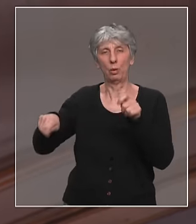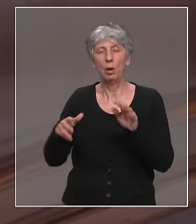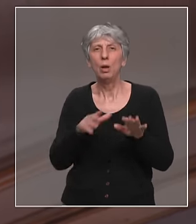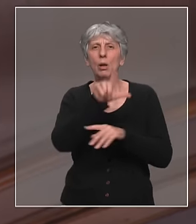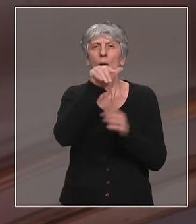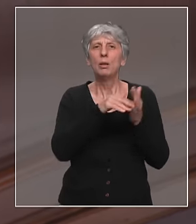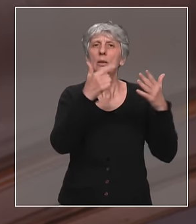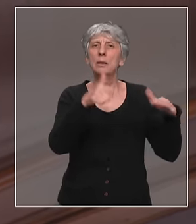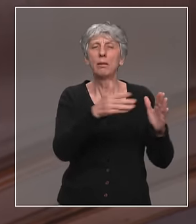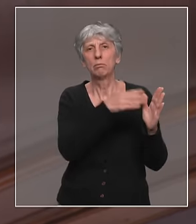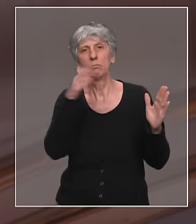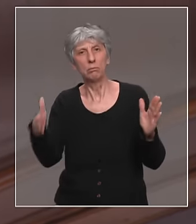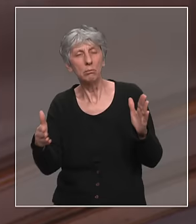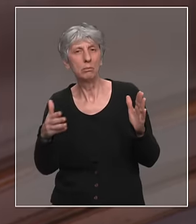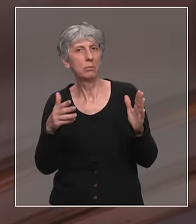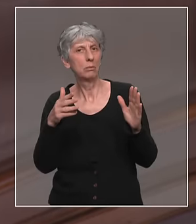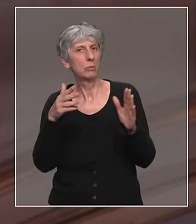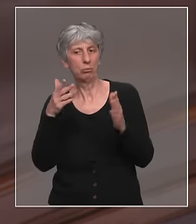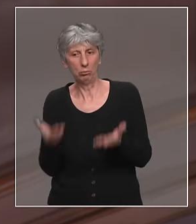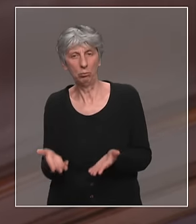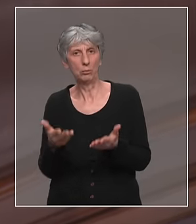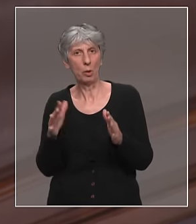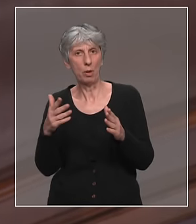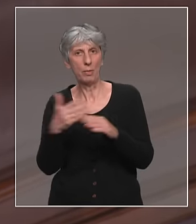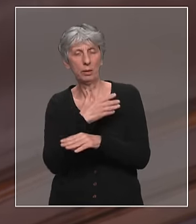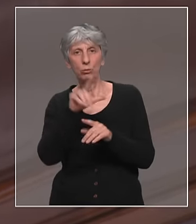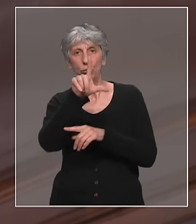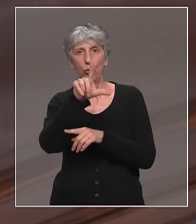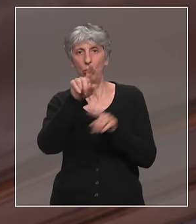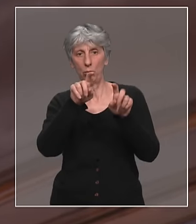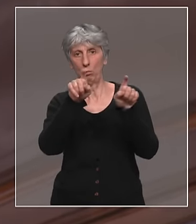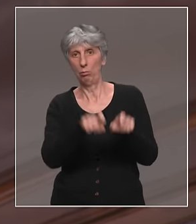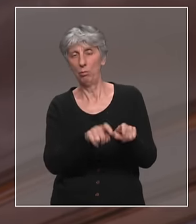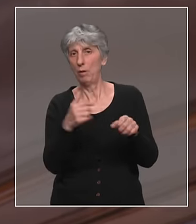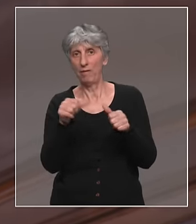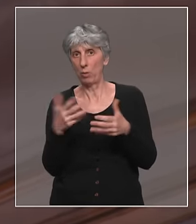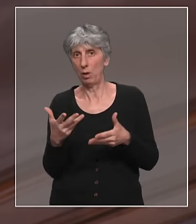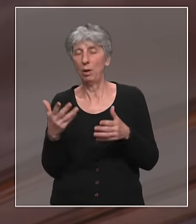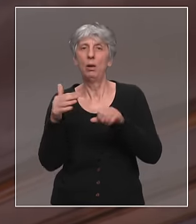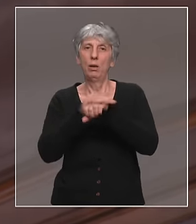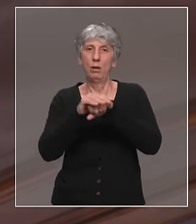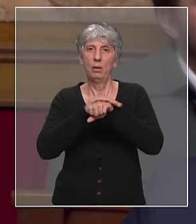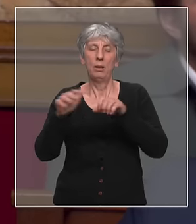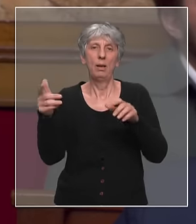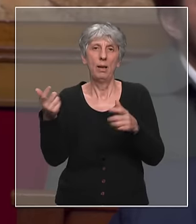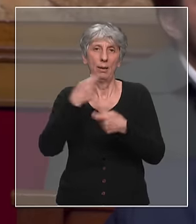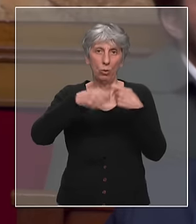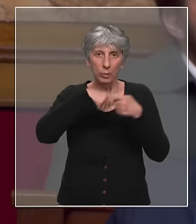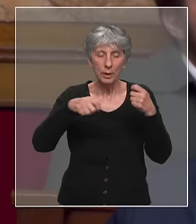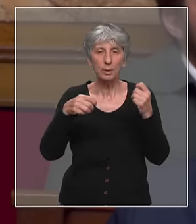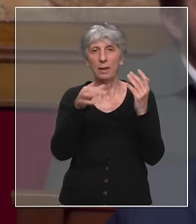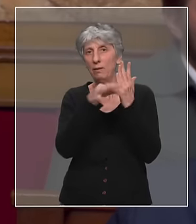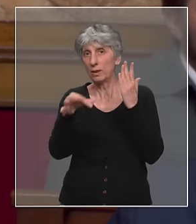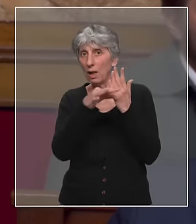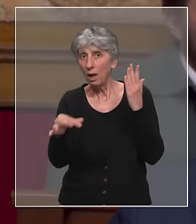et aujourd'hui, pour expliquer qu'on est 2 points de chômage en moins, monsieur le député? Qu'est-ce qui a été fait? D'abord, une politique économique et fiscale pour